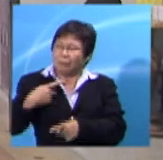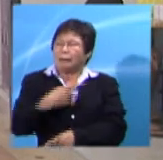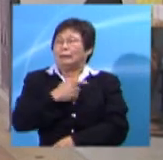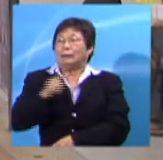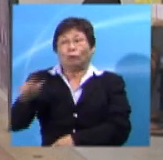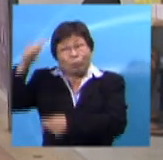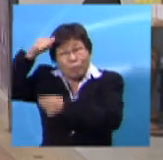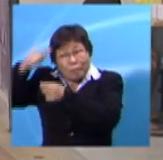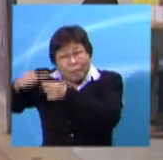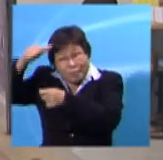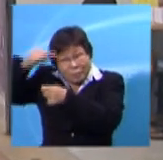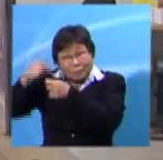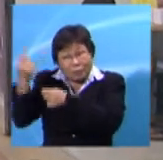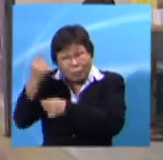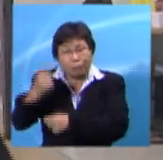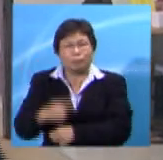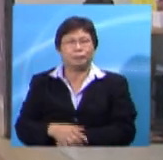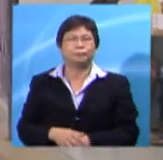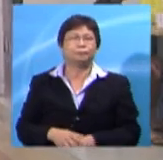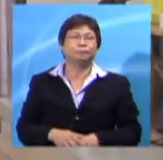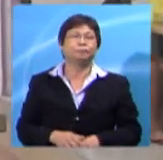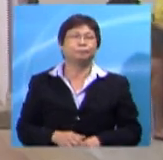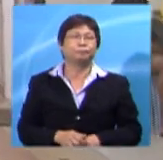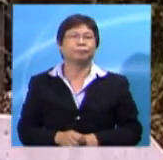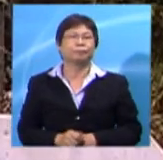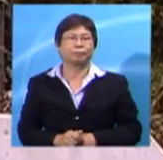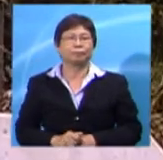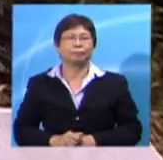that in mind selalulah